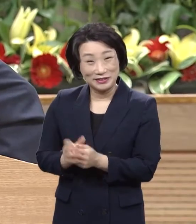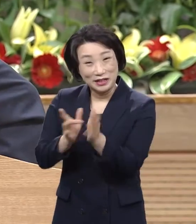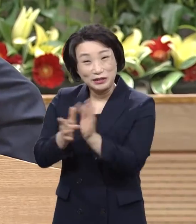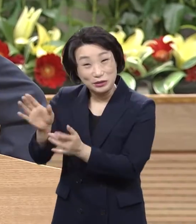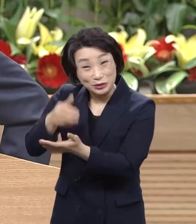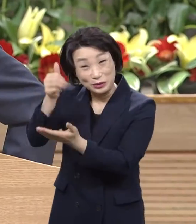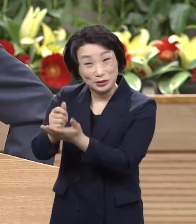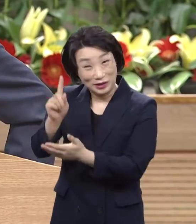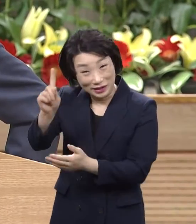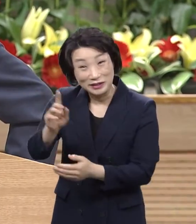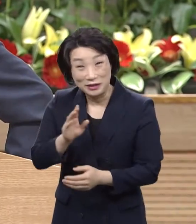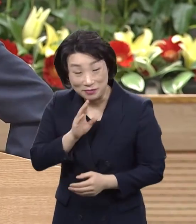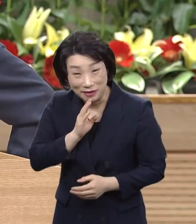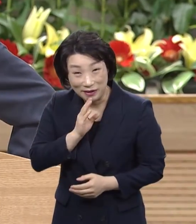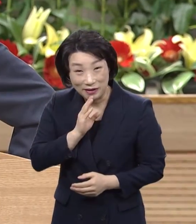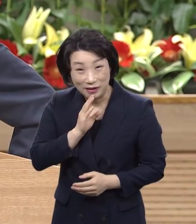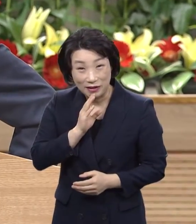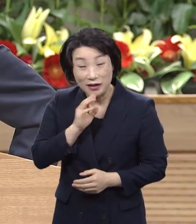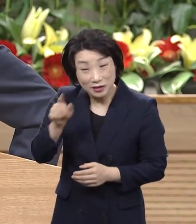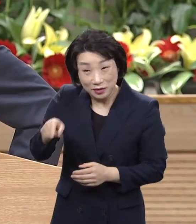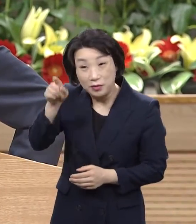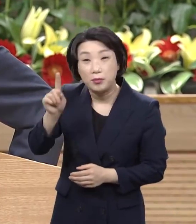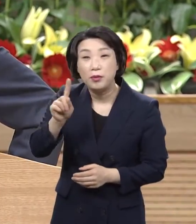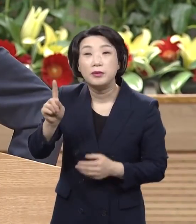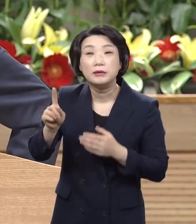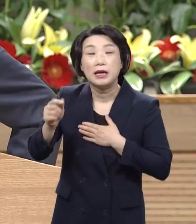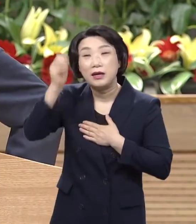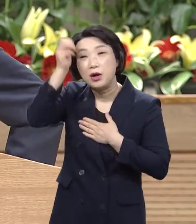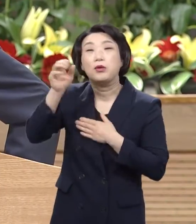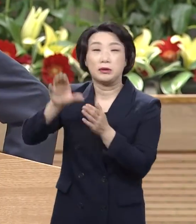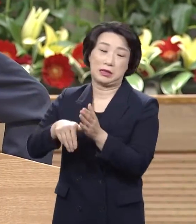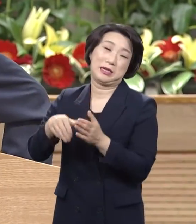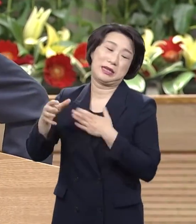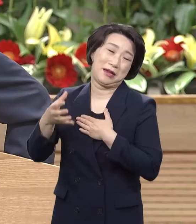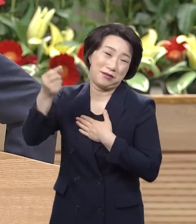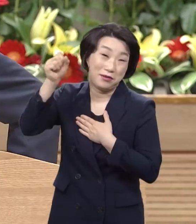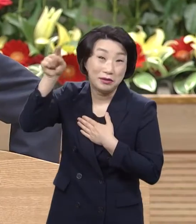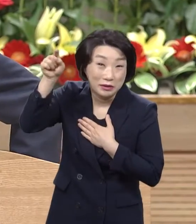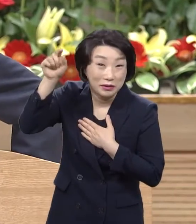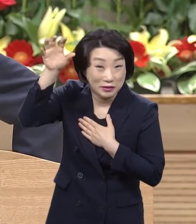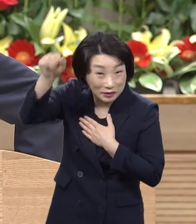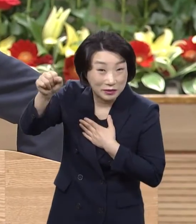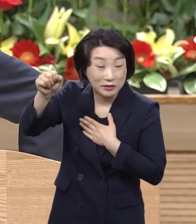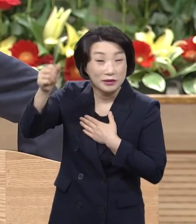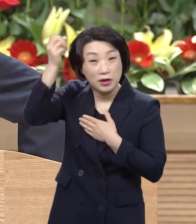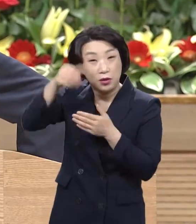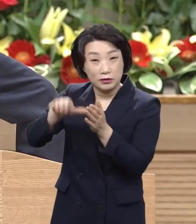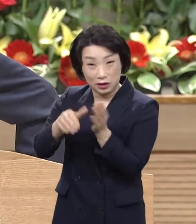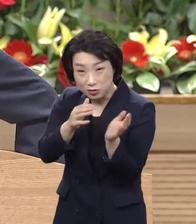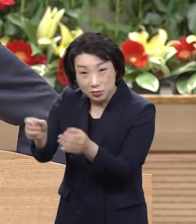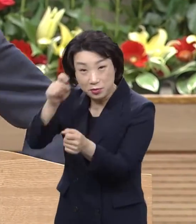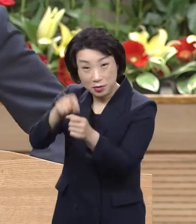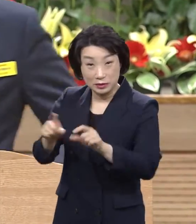예수 그리스도야. 우선이 내 영혼의 몫이야. 영혼의 때를 위해